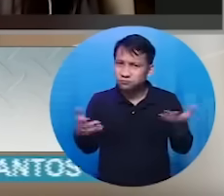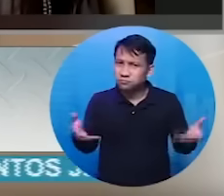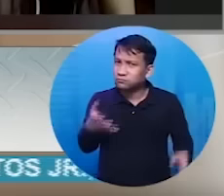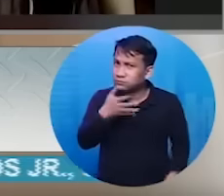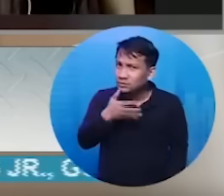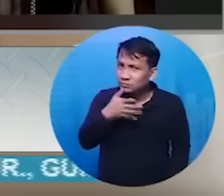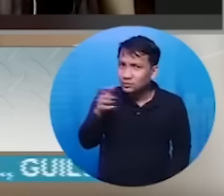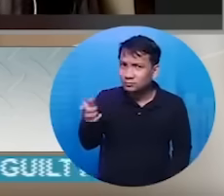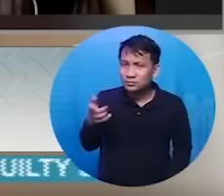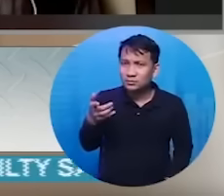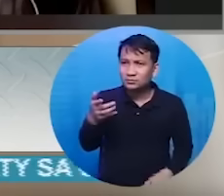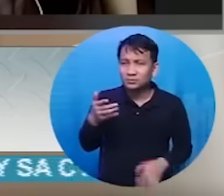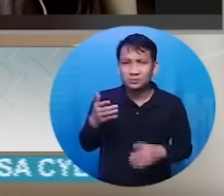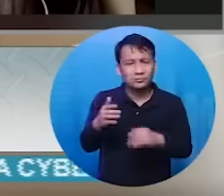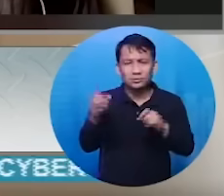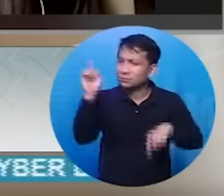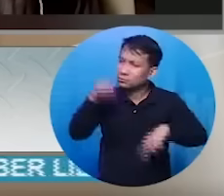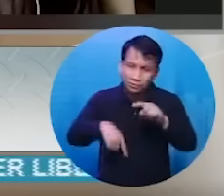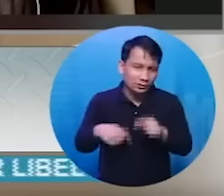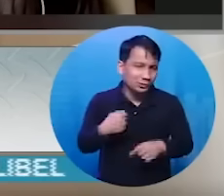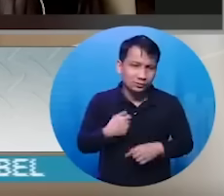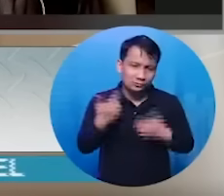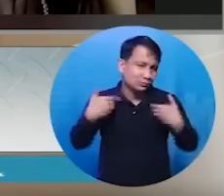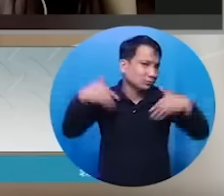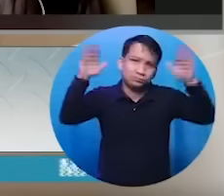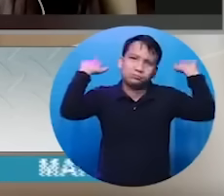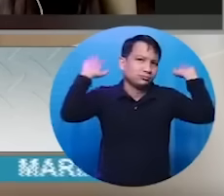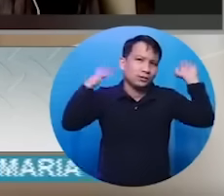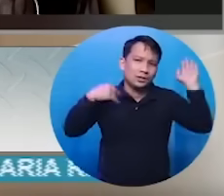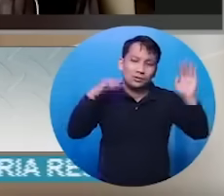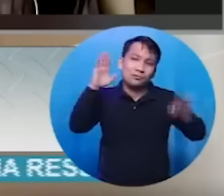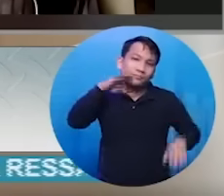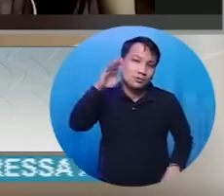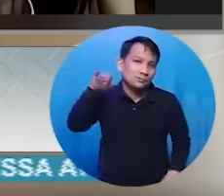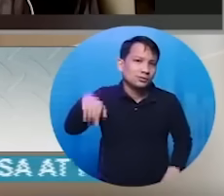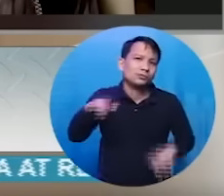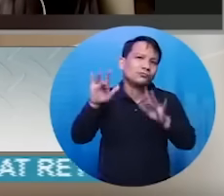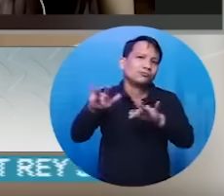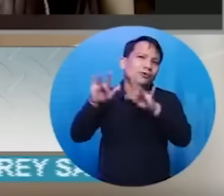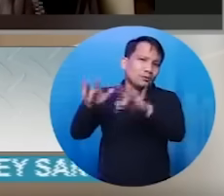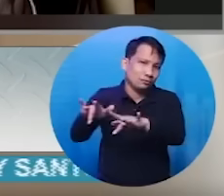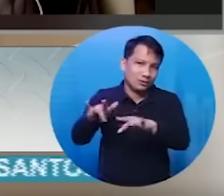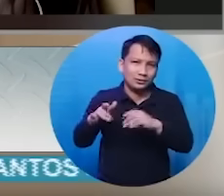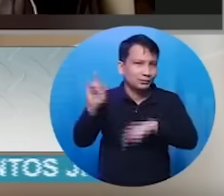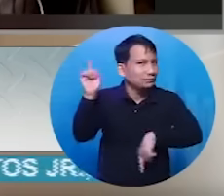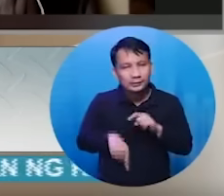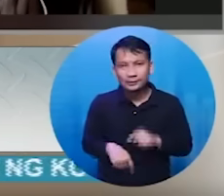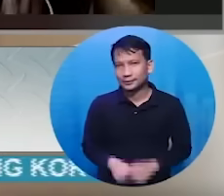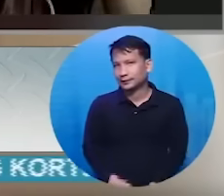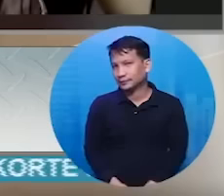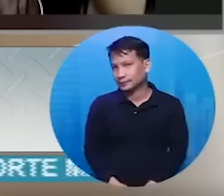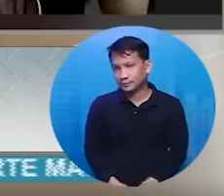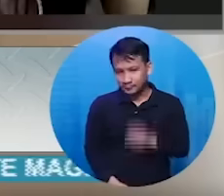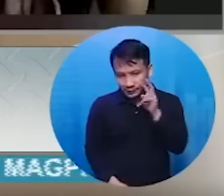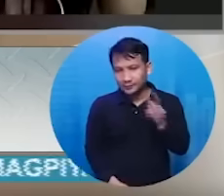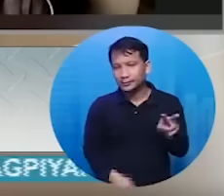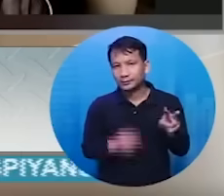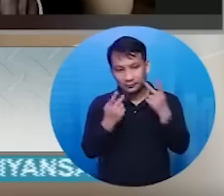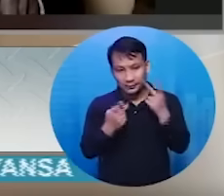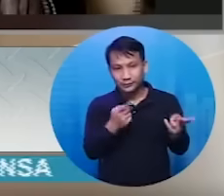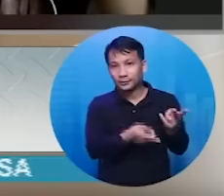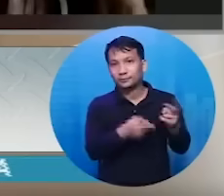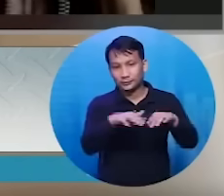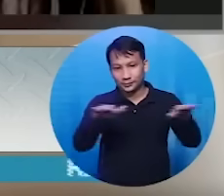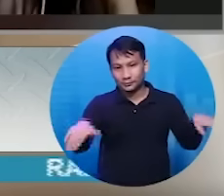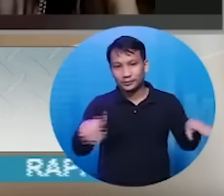Mama, puno na kasi ako, Ma, eh. Yung mga kapatid ko, Mama, kawawa na eh. Hindi ko na kaya na makita na